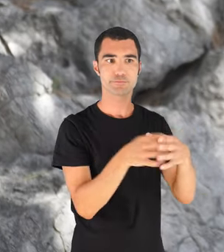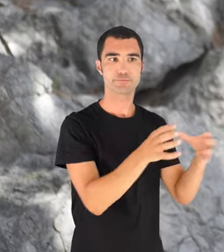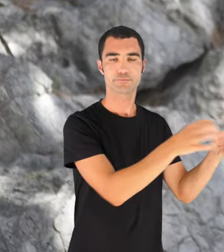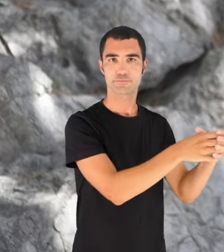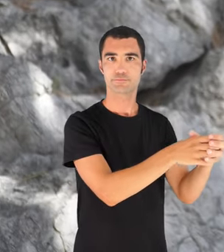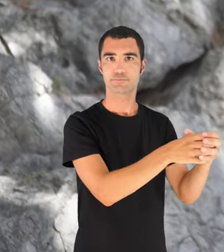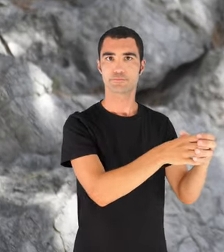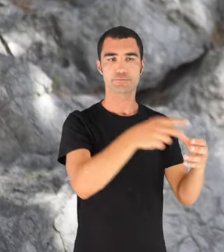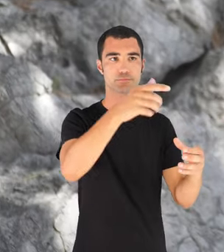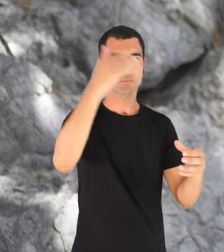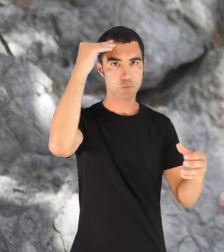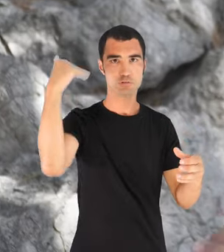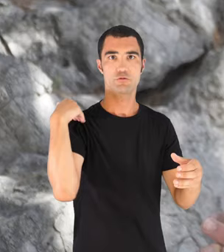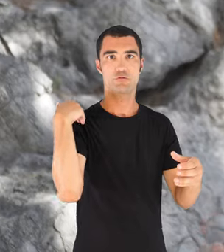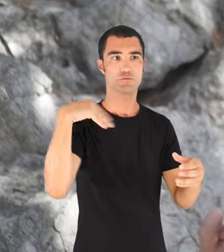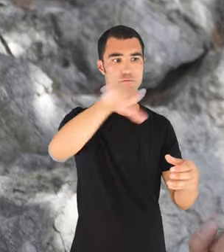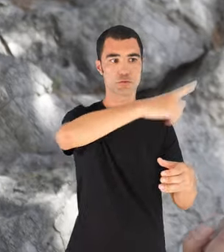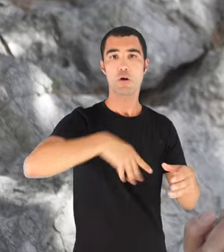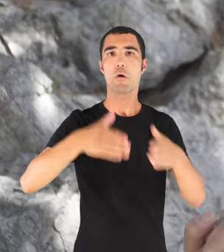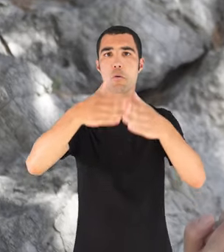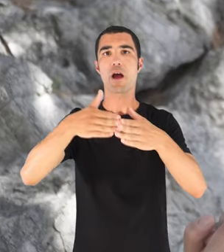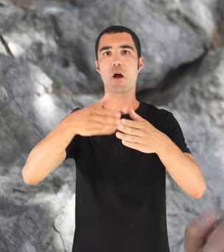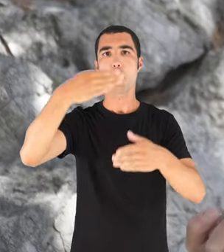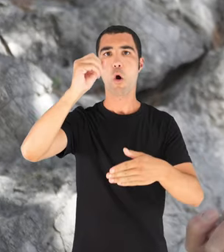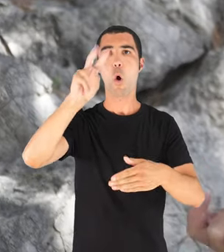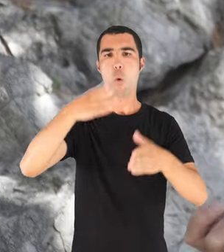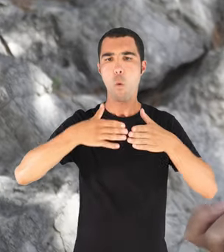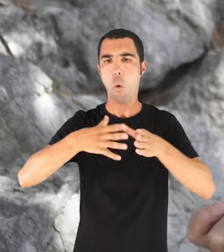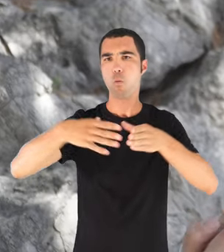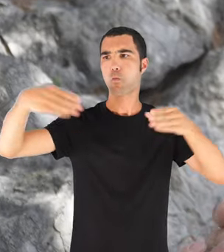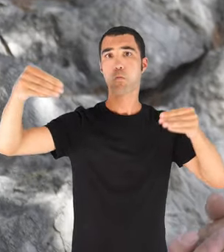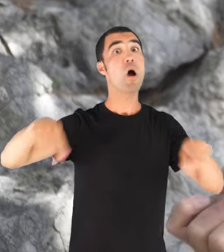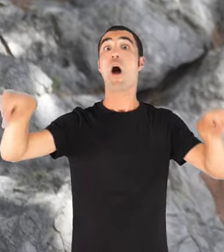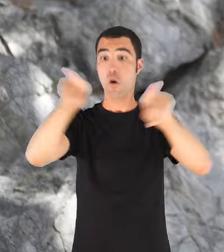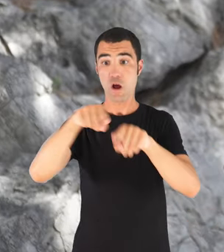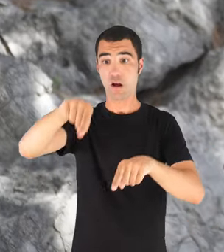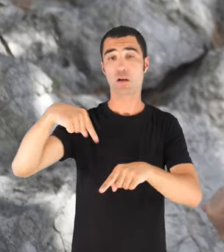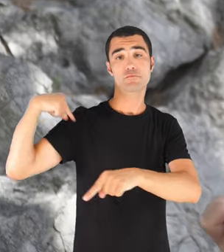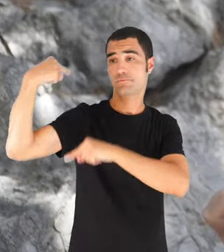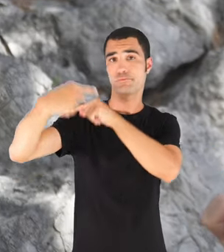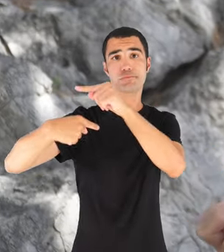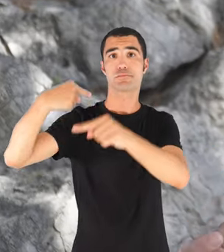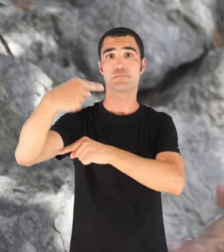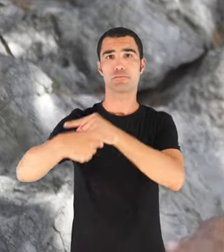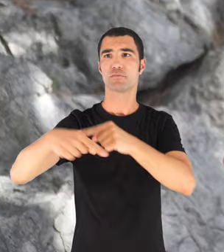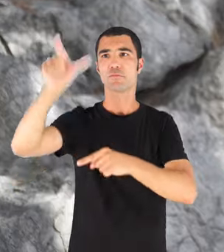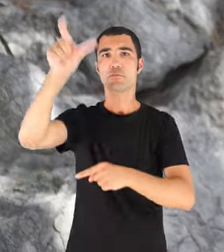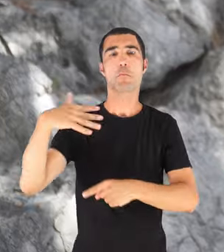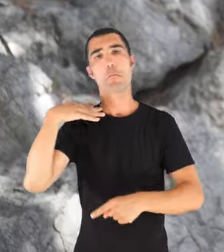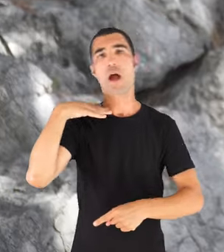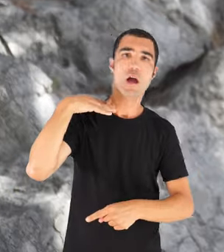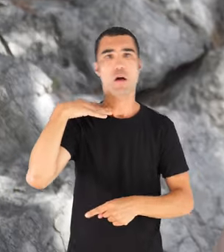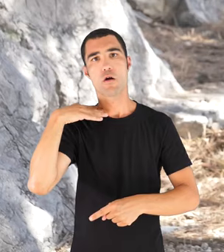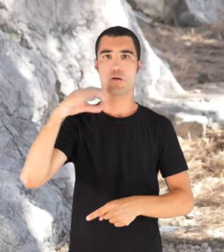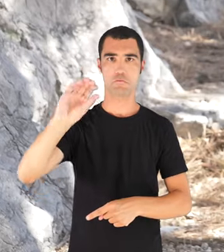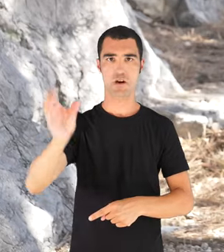i un, sí, tot de Sóller. I les barques de bou igual. Un descendent de... un que és Mounès,